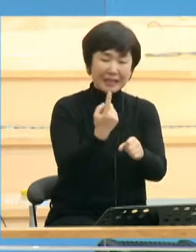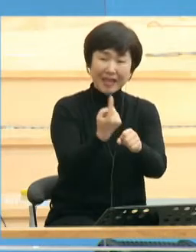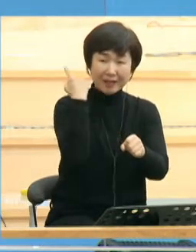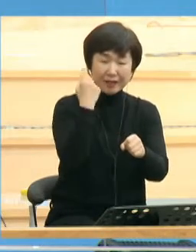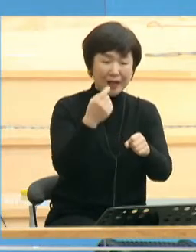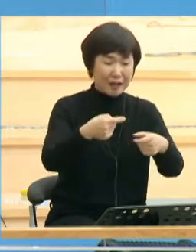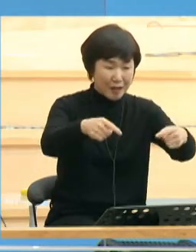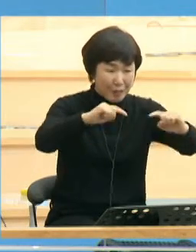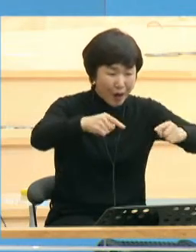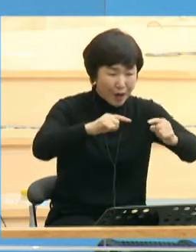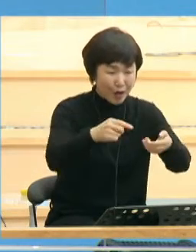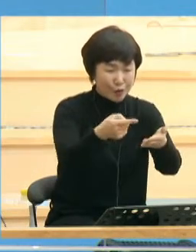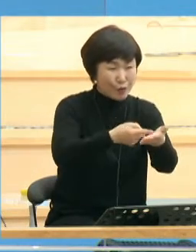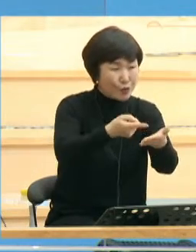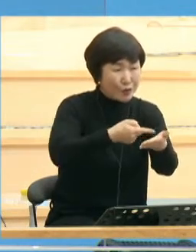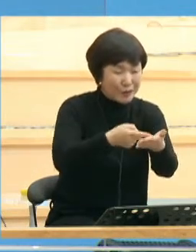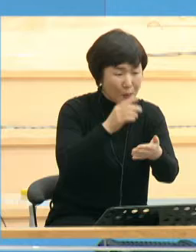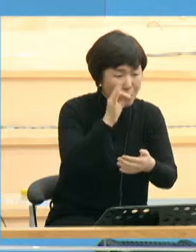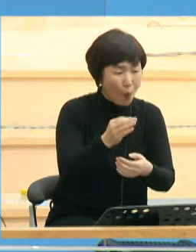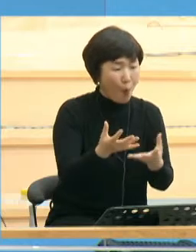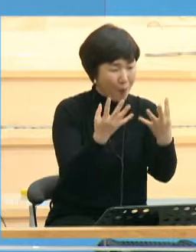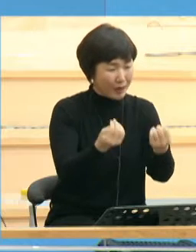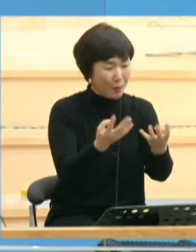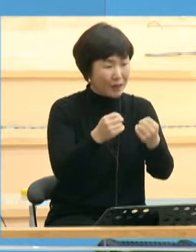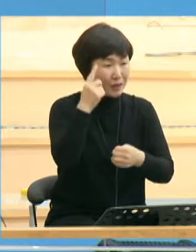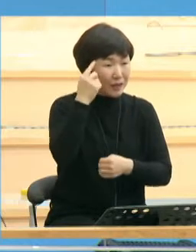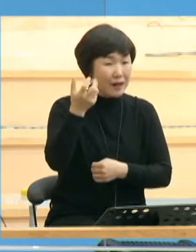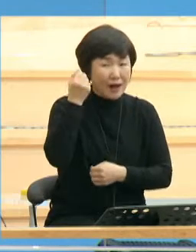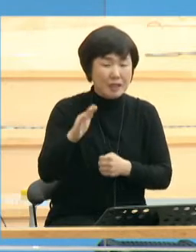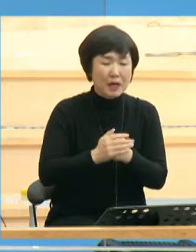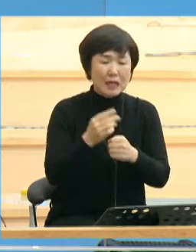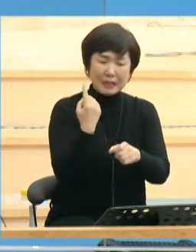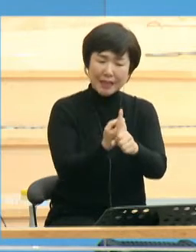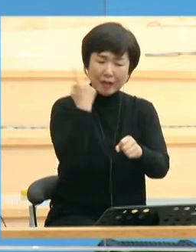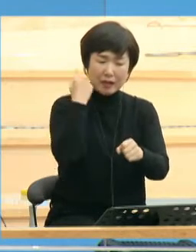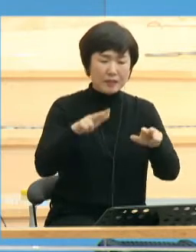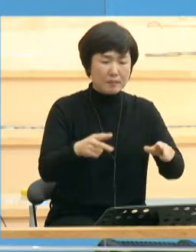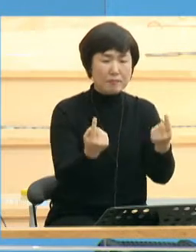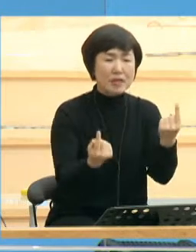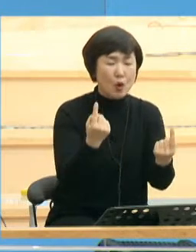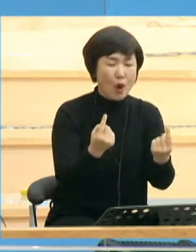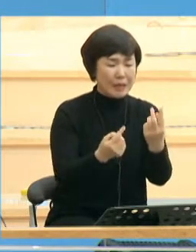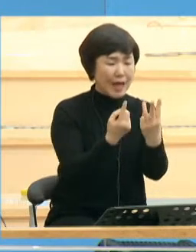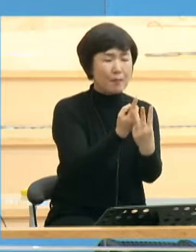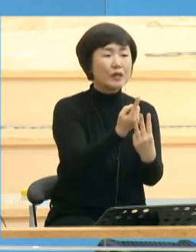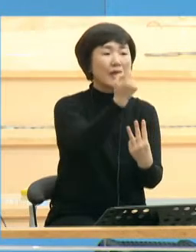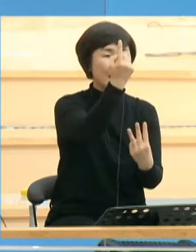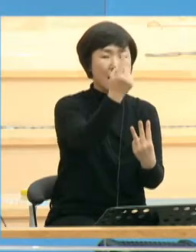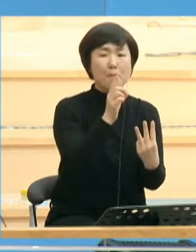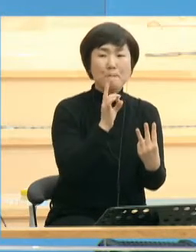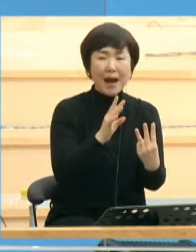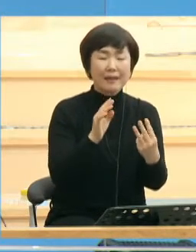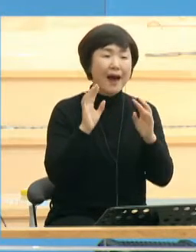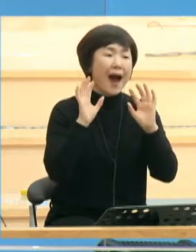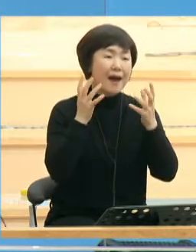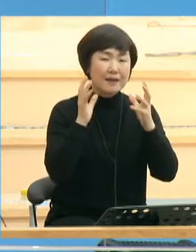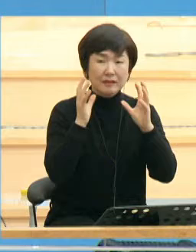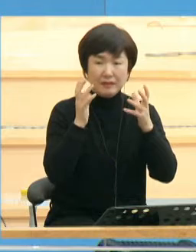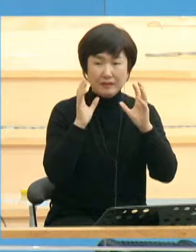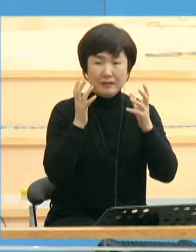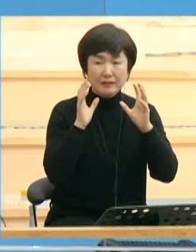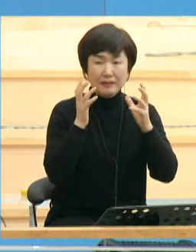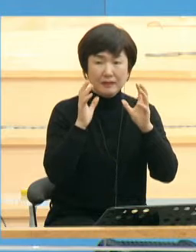보입니다 많은 장년 출석 송도에 3분의 1 정도만 주일학교에 요 아이들이